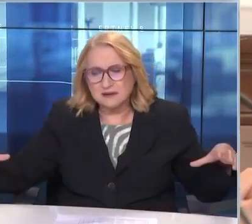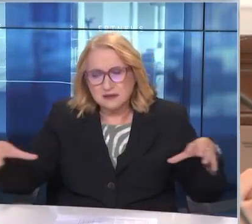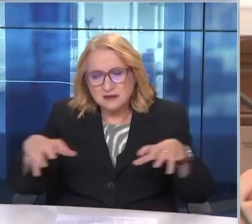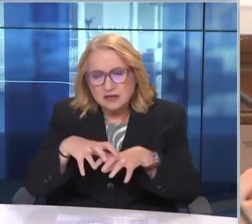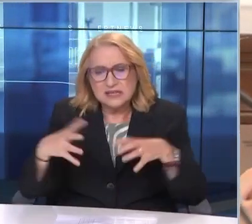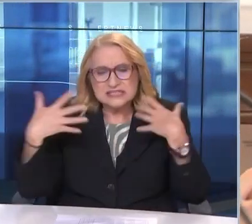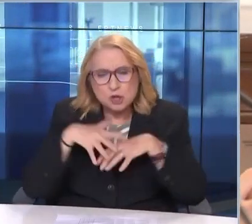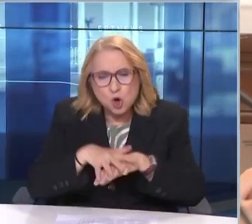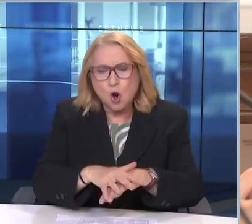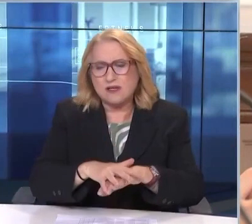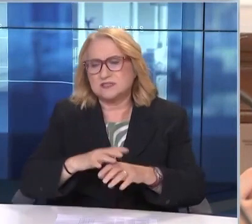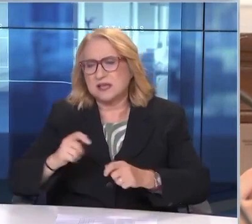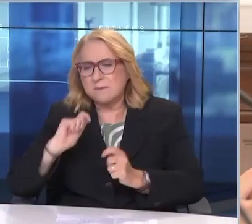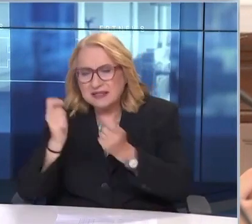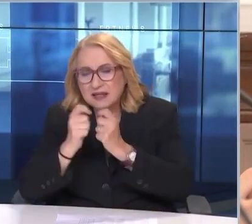τέτοιο προϋποθέτει